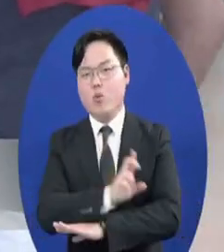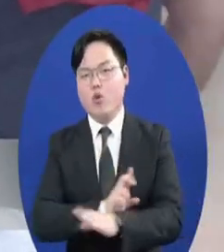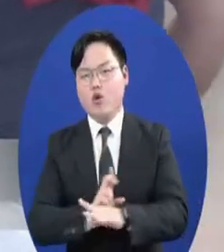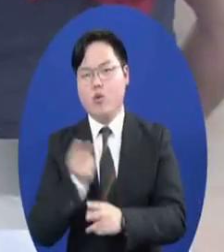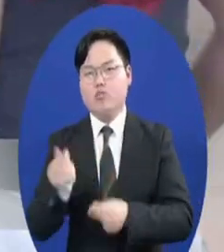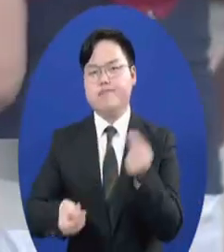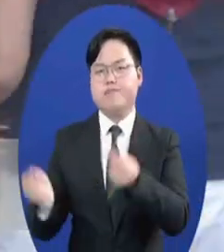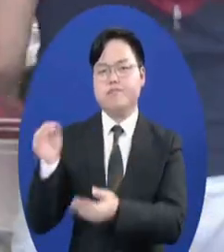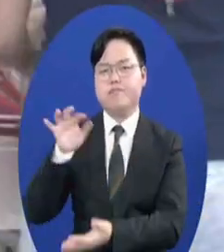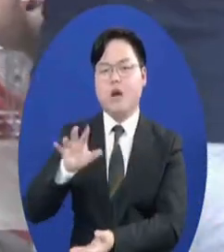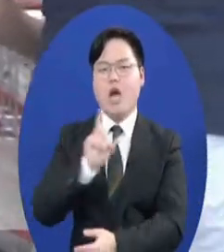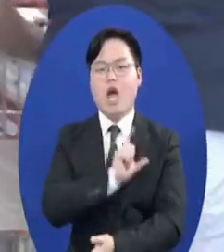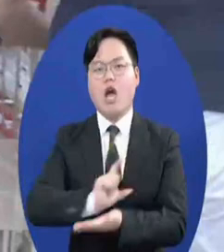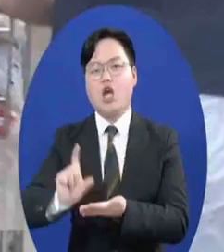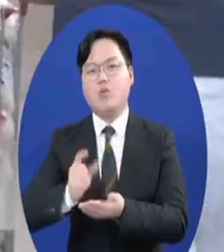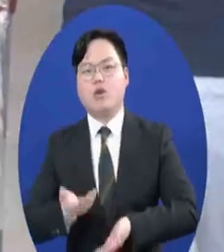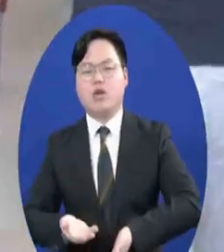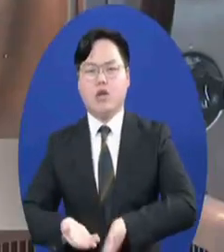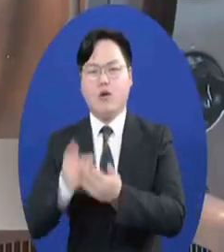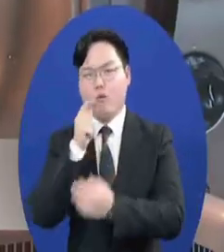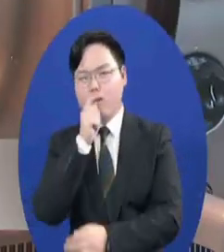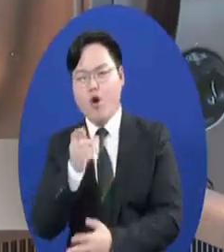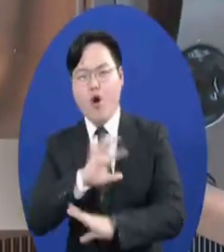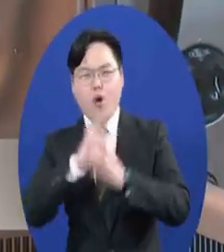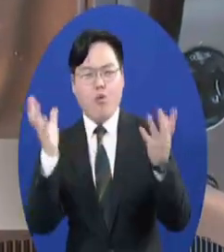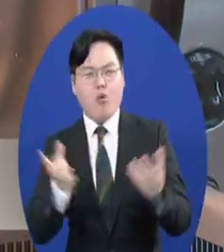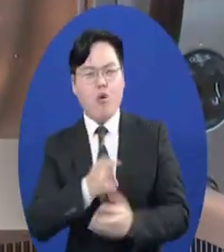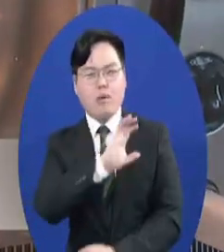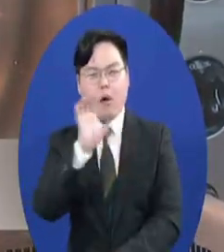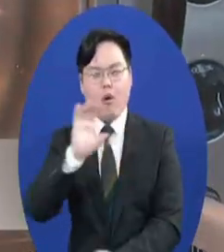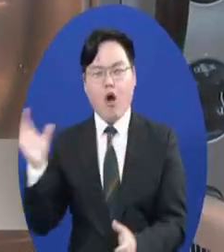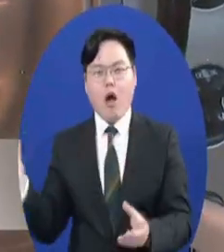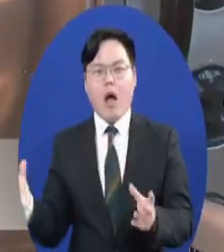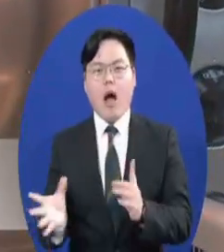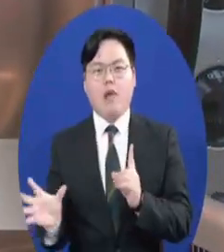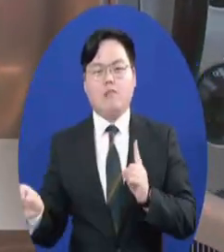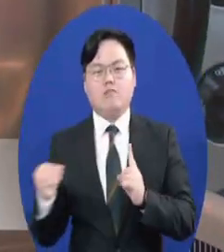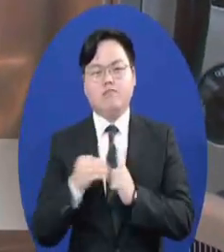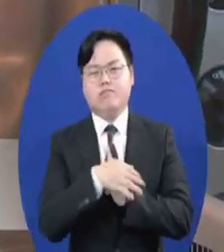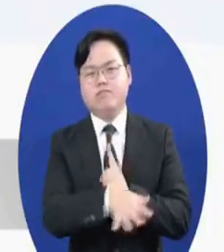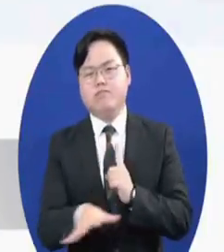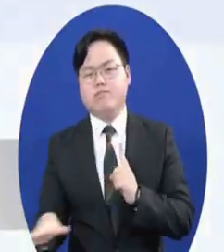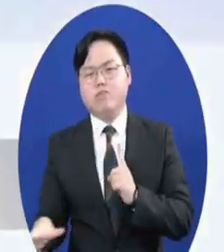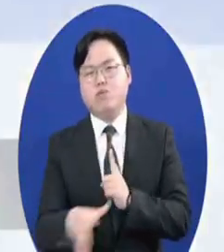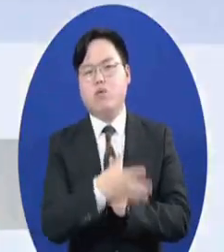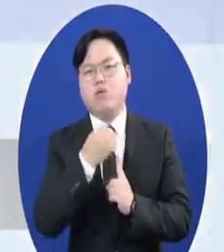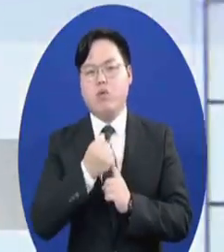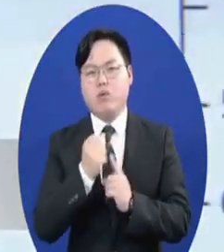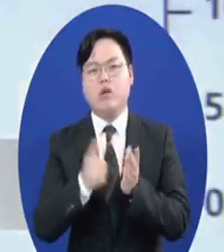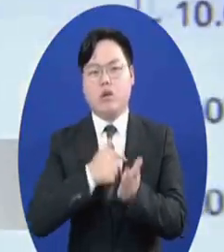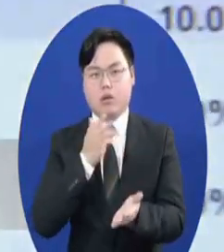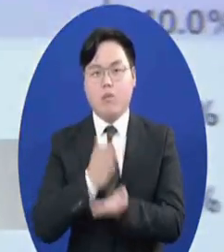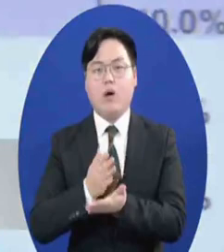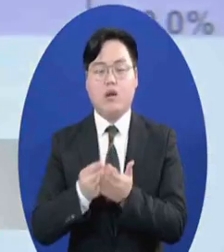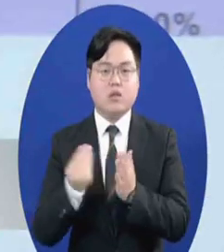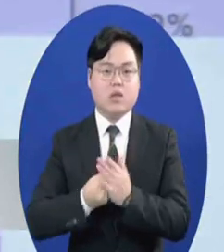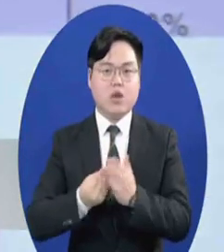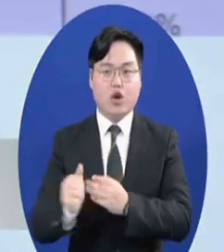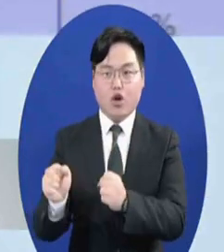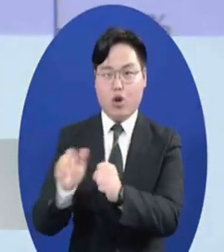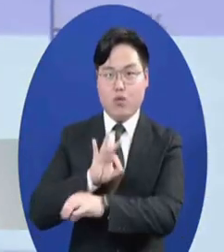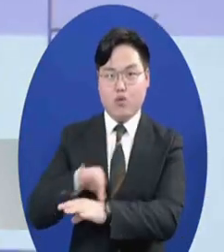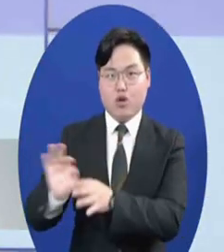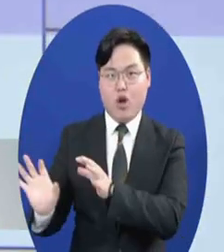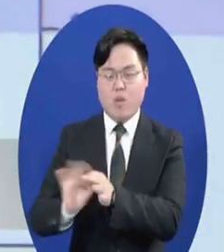оруулалт, экспортыг дэмжих хөнгөлөлт урамшуулал зэрэг бүхий салбарын асуудлыг хамарсан цогц зохицуулалтыг тусгах шаардлагатай ажлын хэсгийн гишүүд хэллээ. Цар